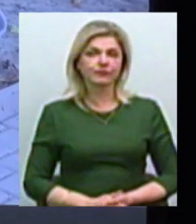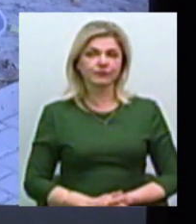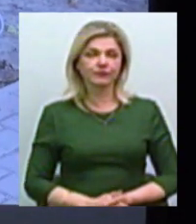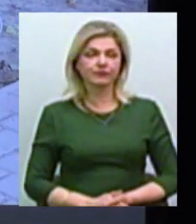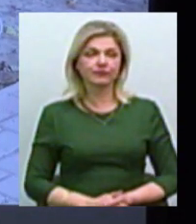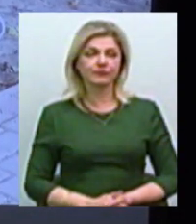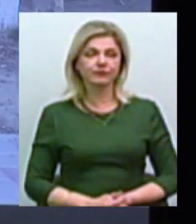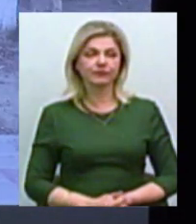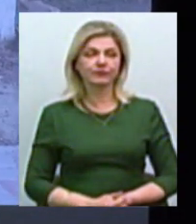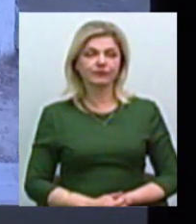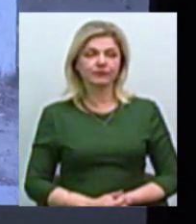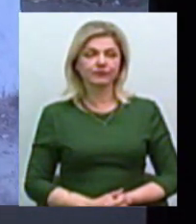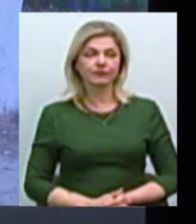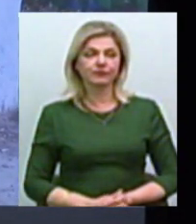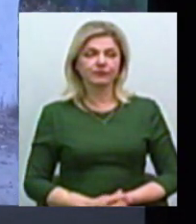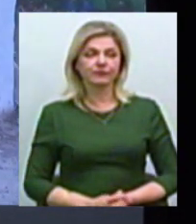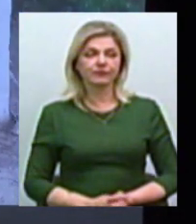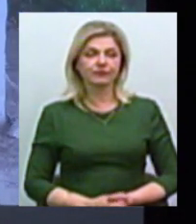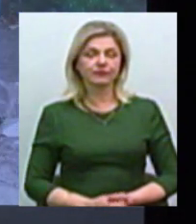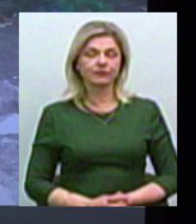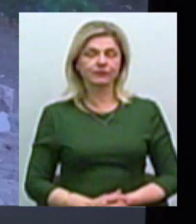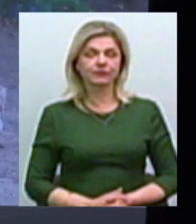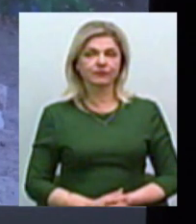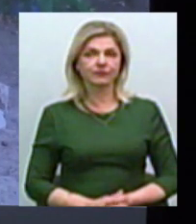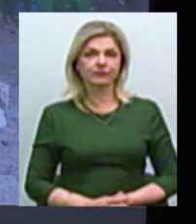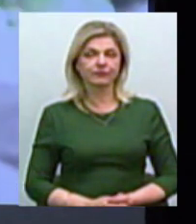Привіт! Кажется, мне пора.